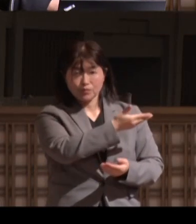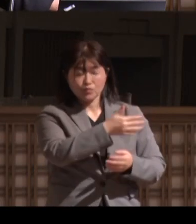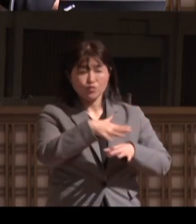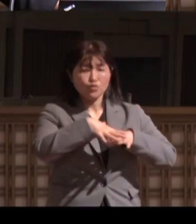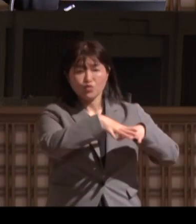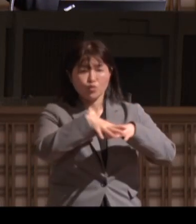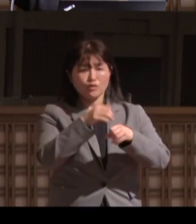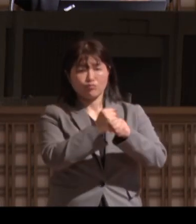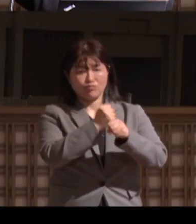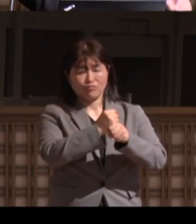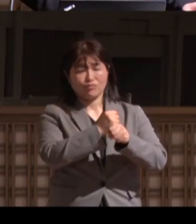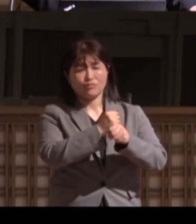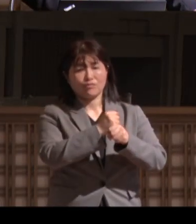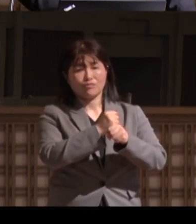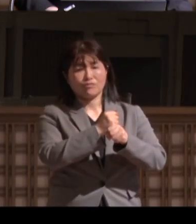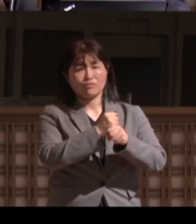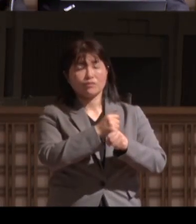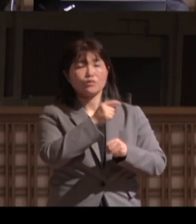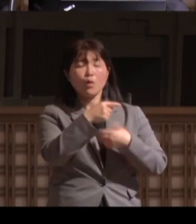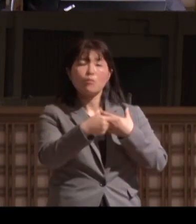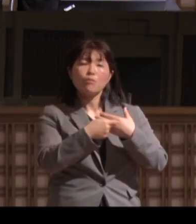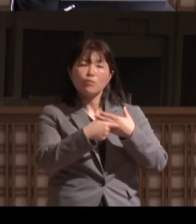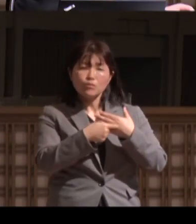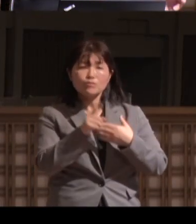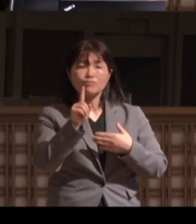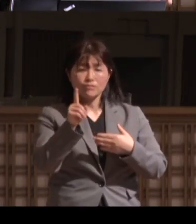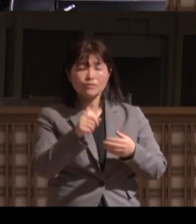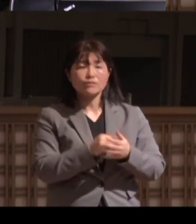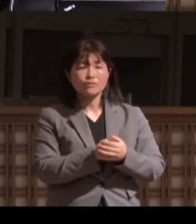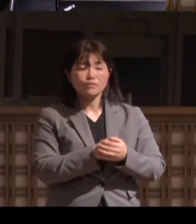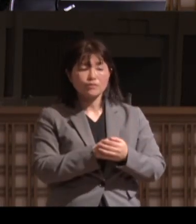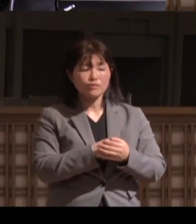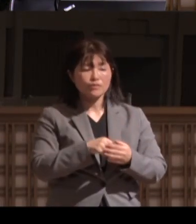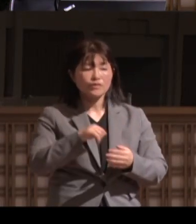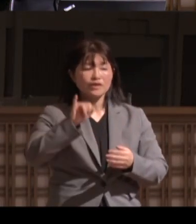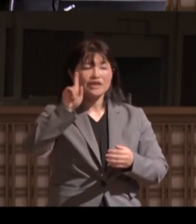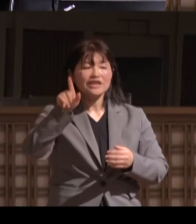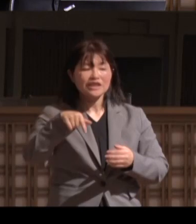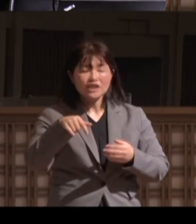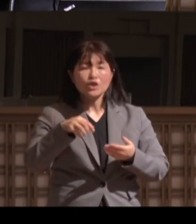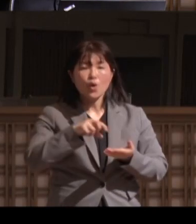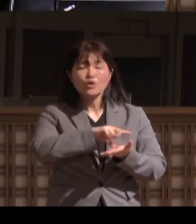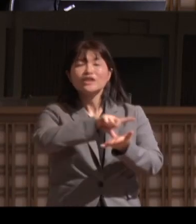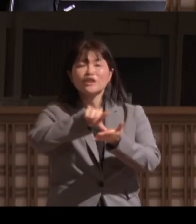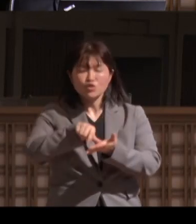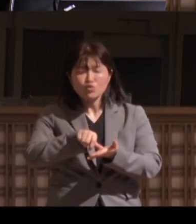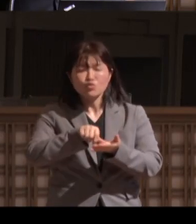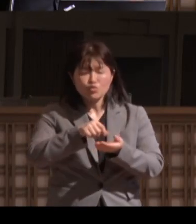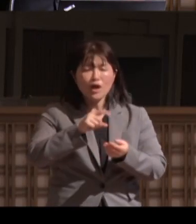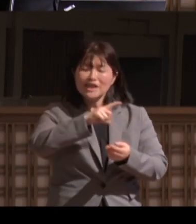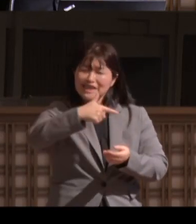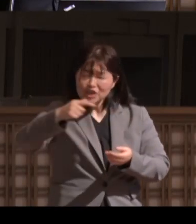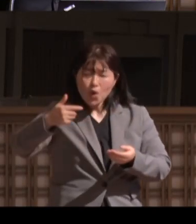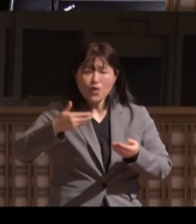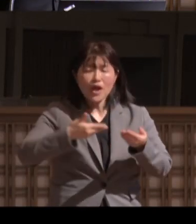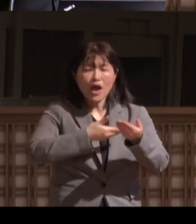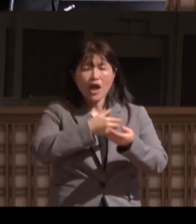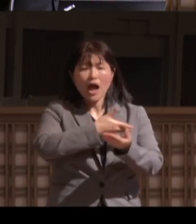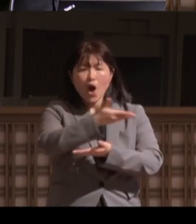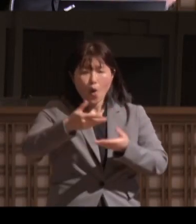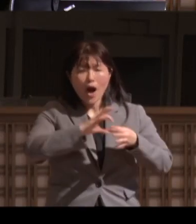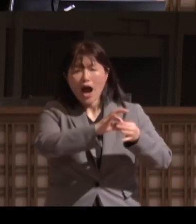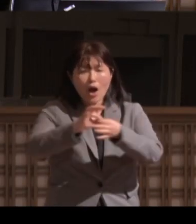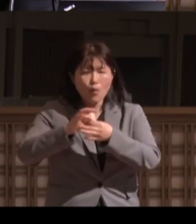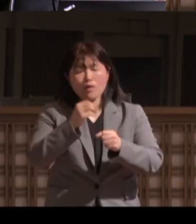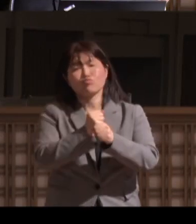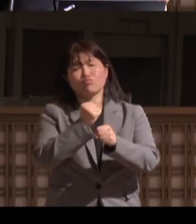れていますがここやっぱりポイントはですね命区は関わり城を作っていらっしゃるんですねだから地域から